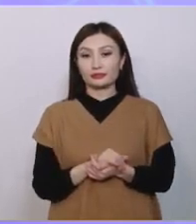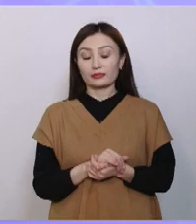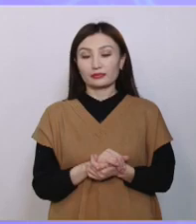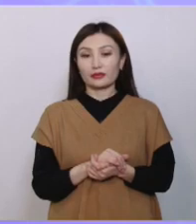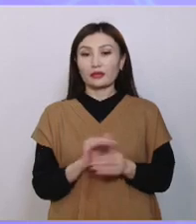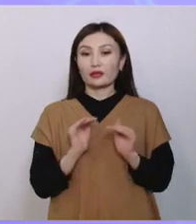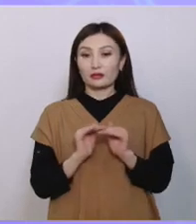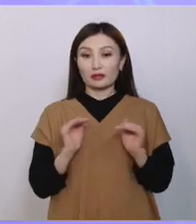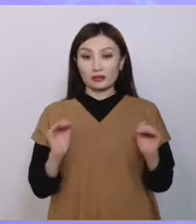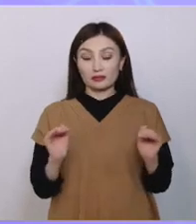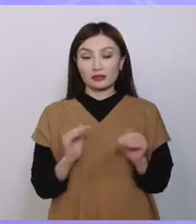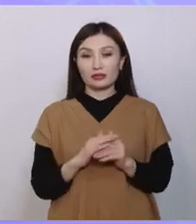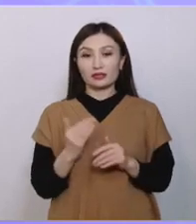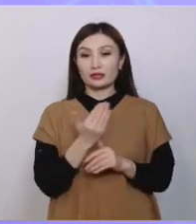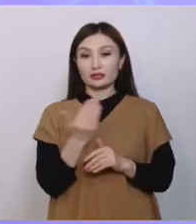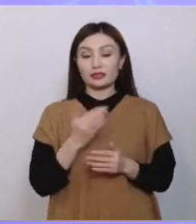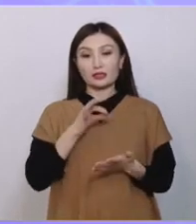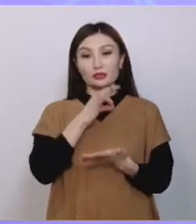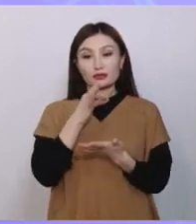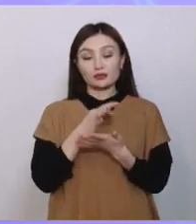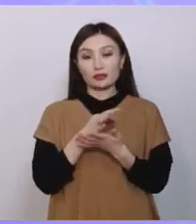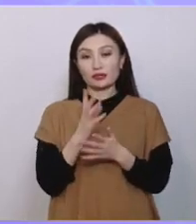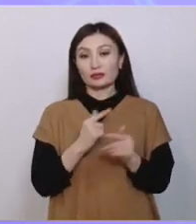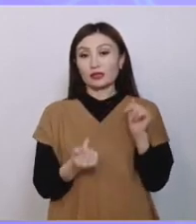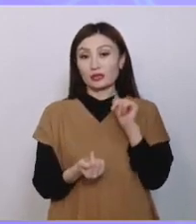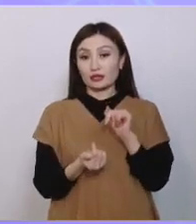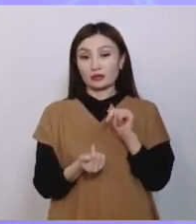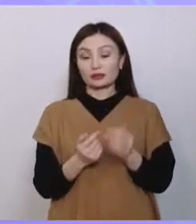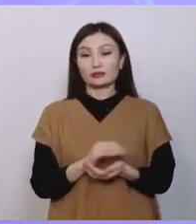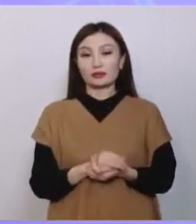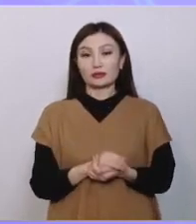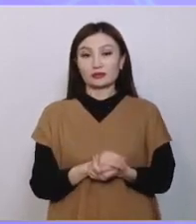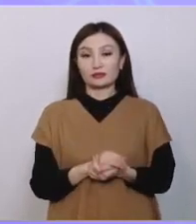Қана балдар, сілердің жоуыңар менен дал келетпекен?